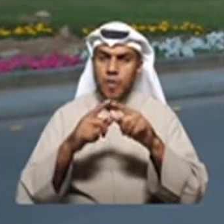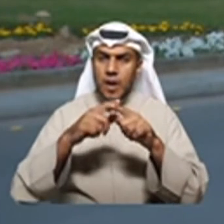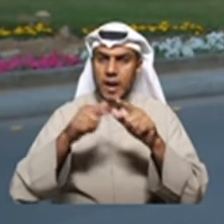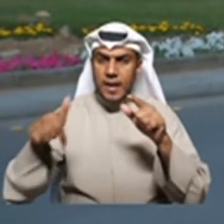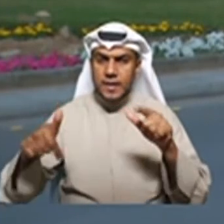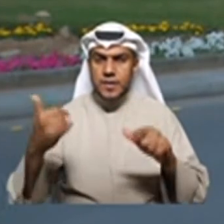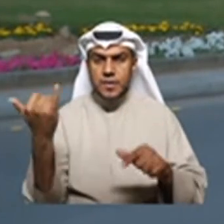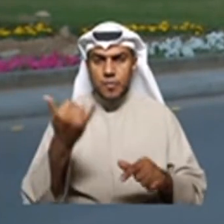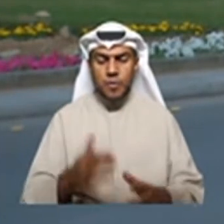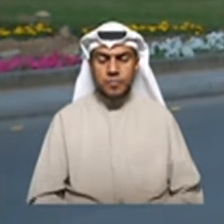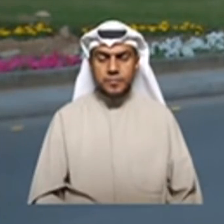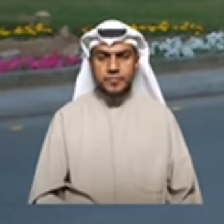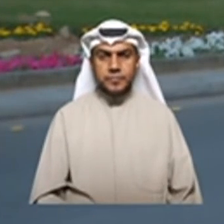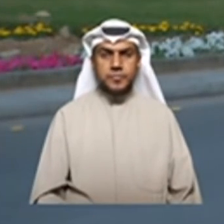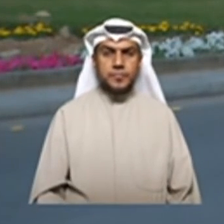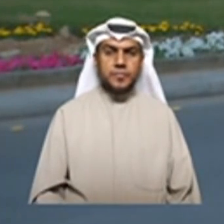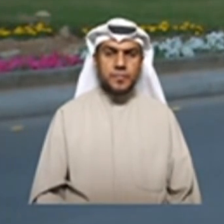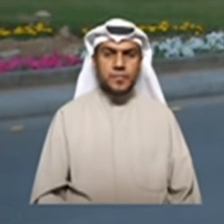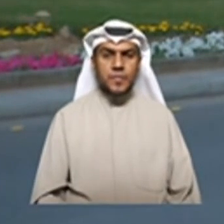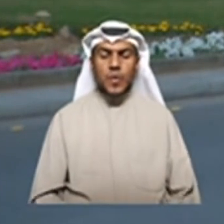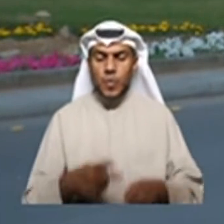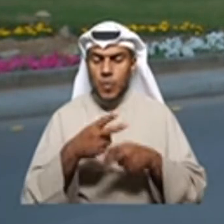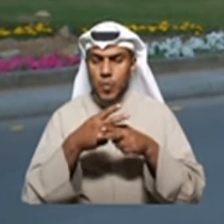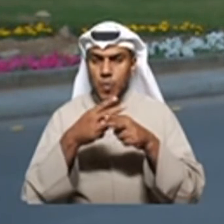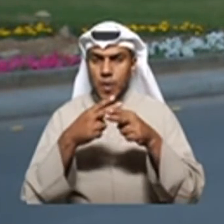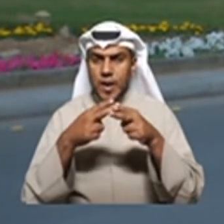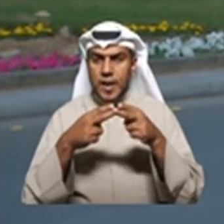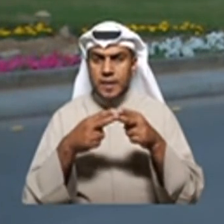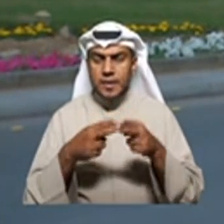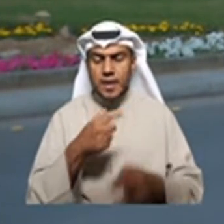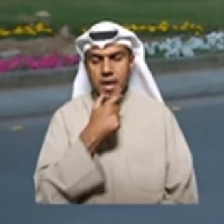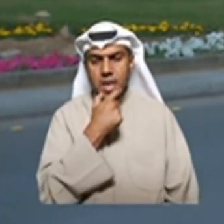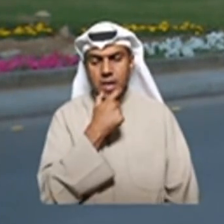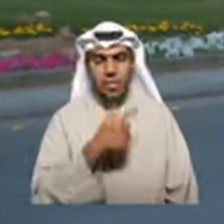الخليجي. سعود العازمي، موفد تلفزيون دولة الكويت، الرياض.